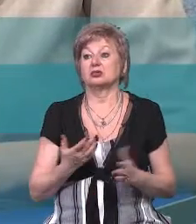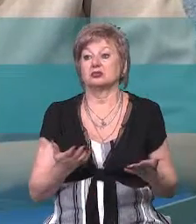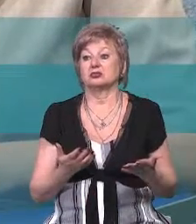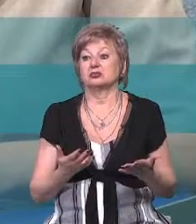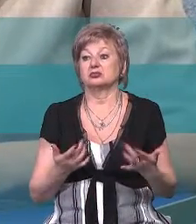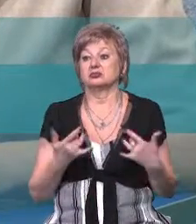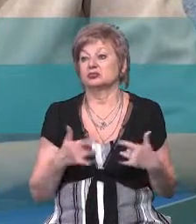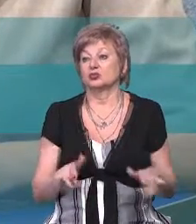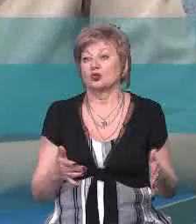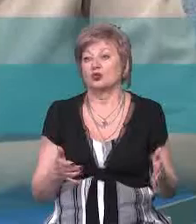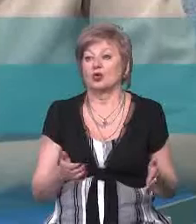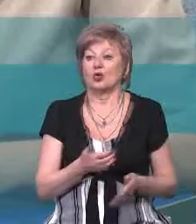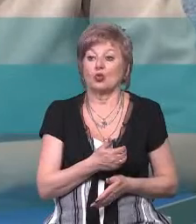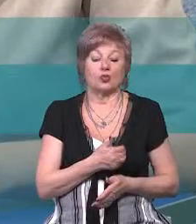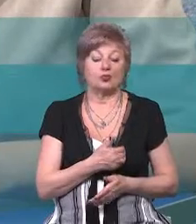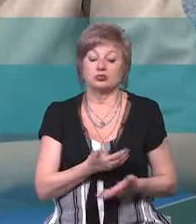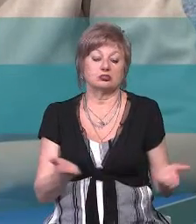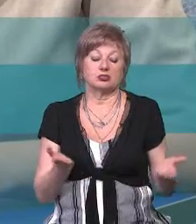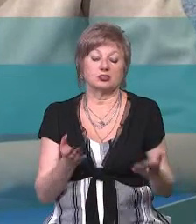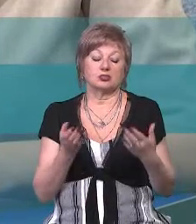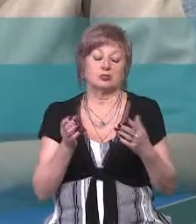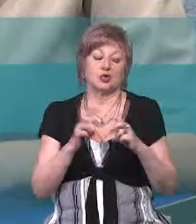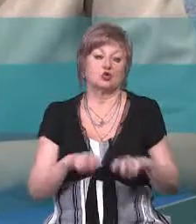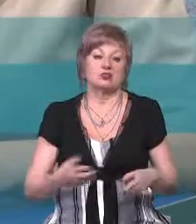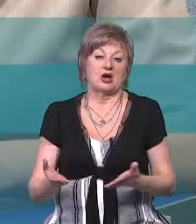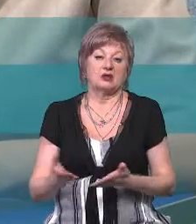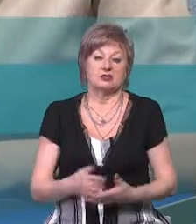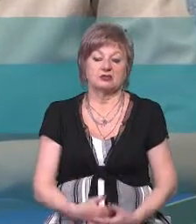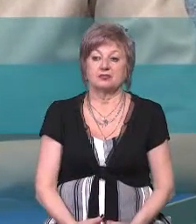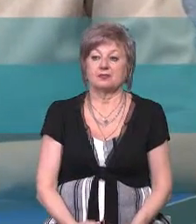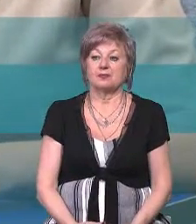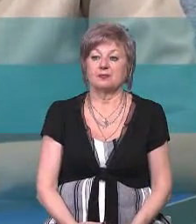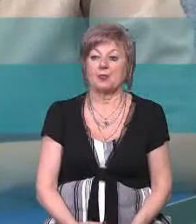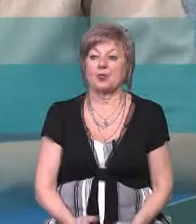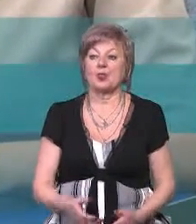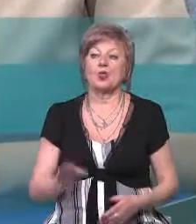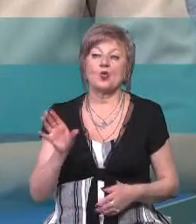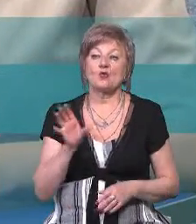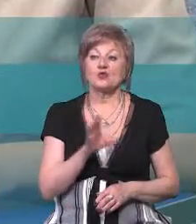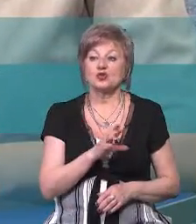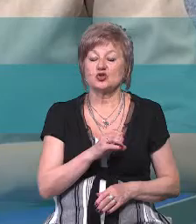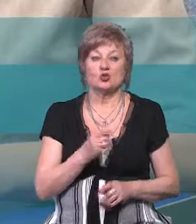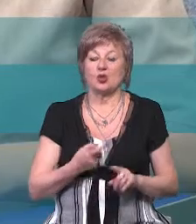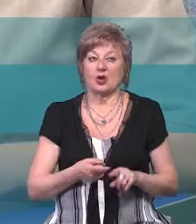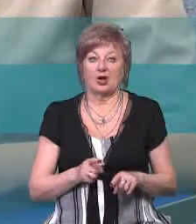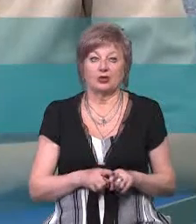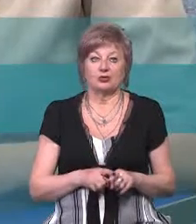що ось, ну, як хочете, так і розбирайтесь. Така суть. Ну, дуже все насправді